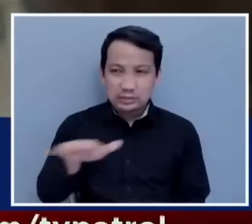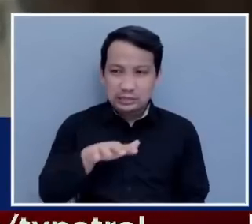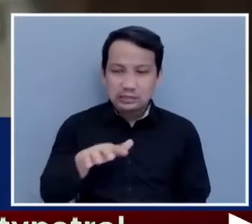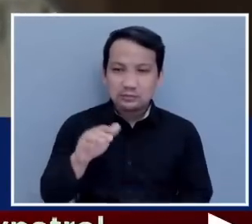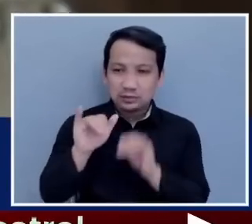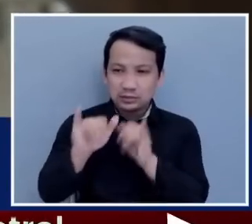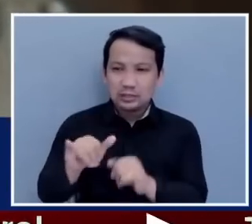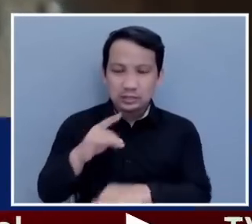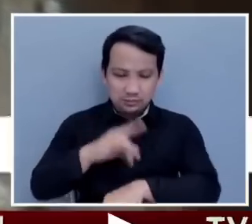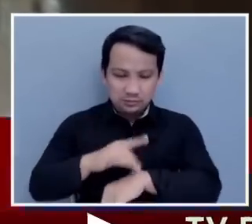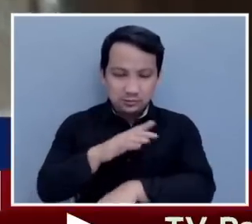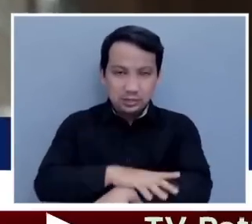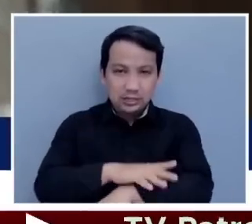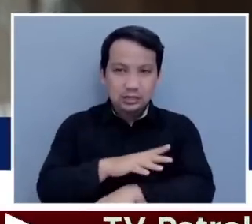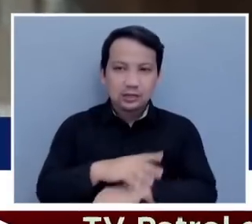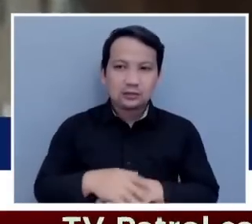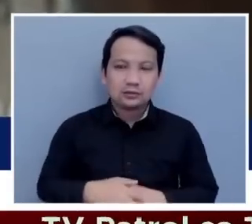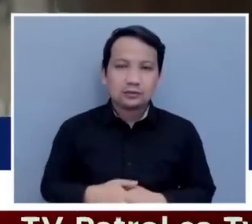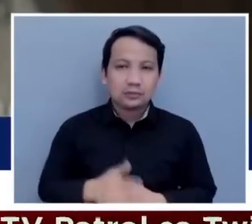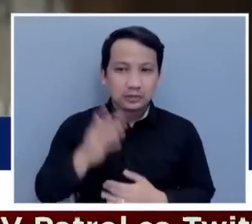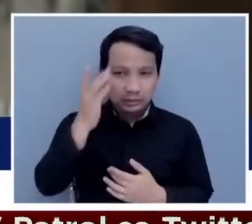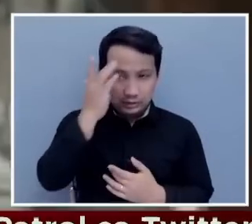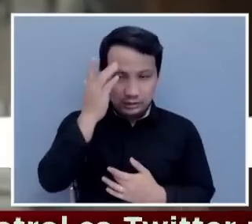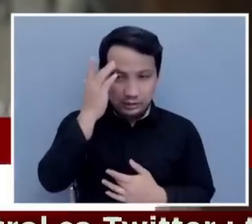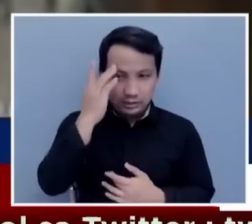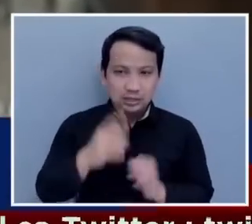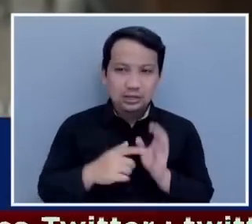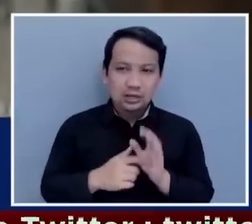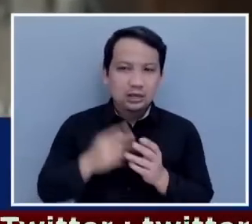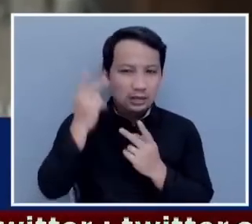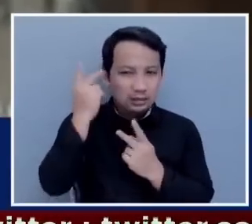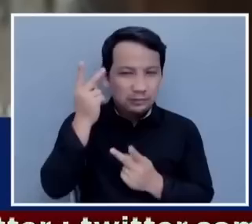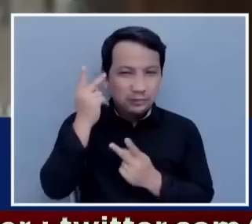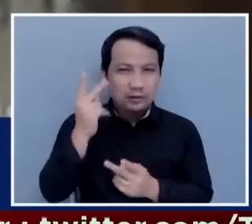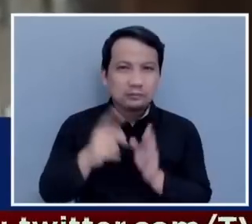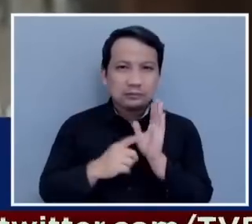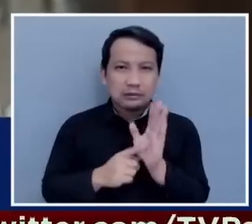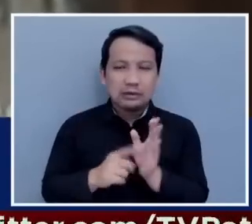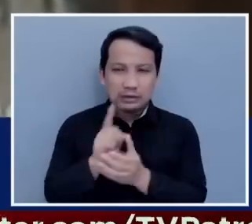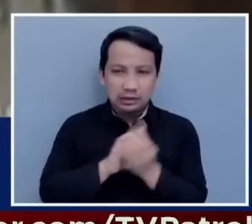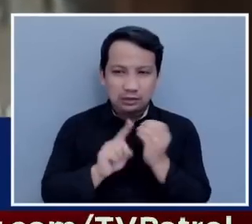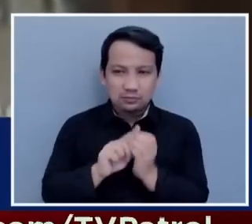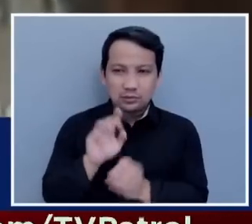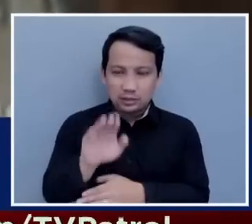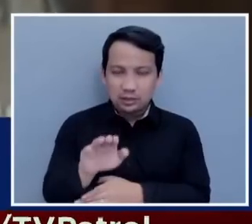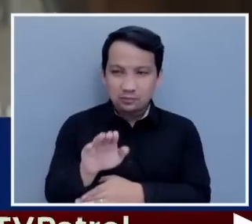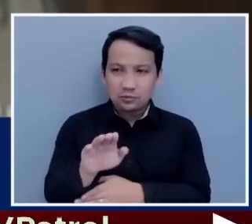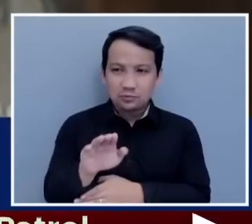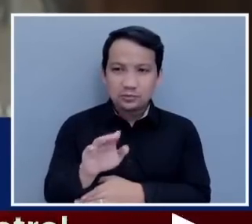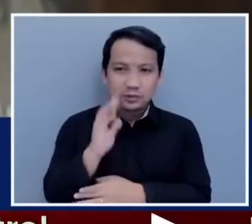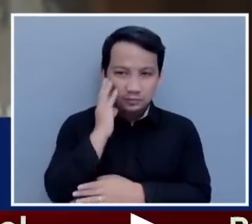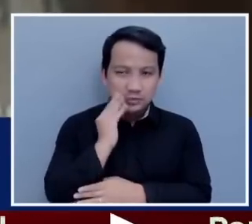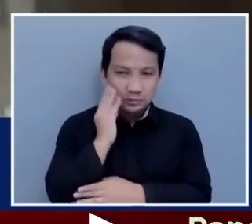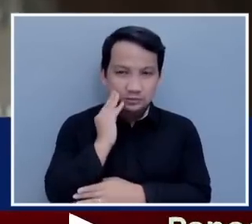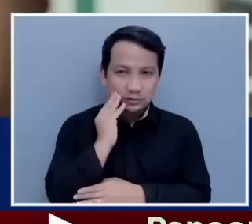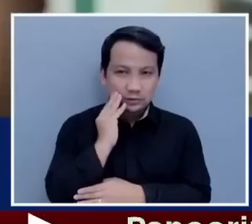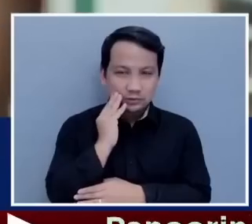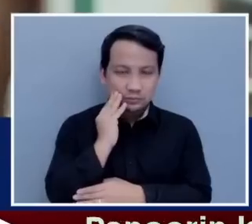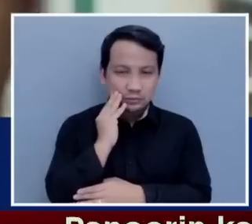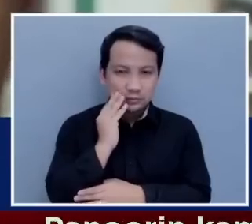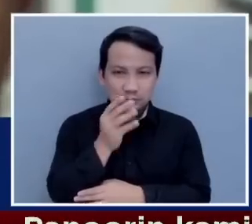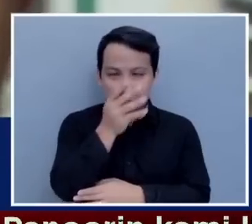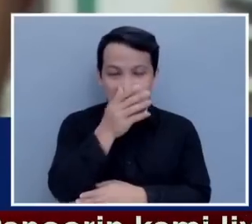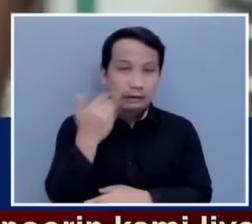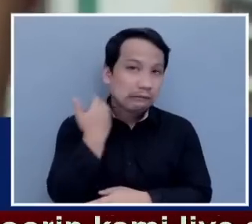maliit, nagdayin siya ng mas pananakit ng ulo. After noon, hapon, doon na siya nakaramdam yung naglagnat na.